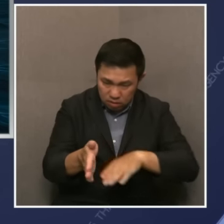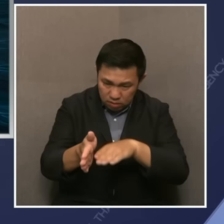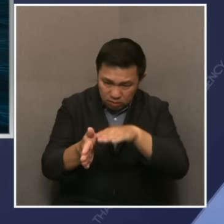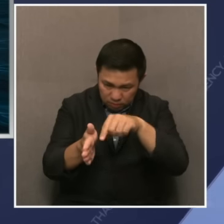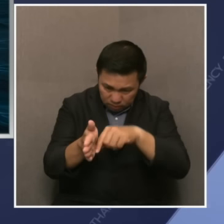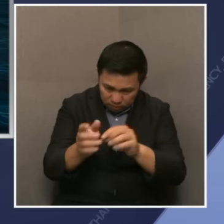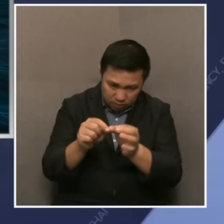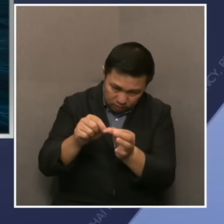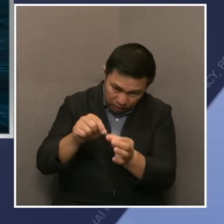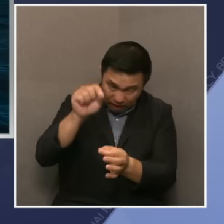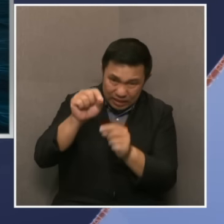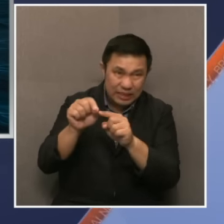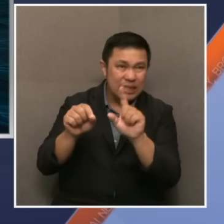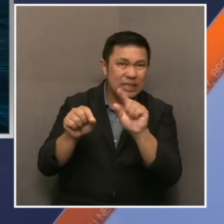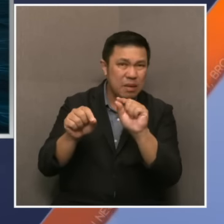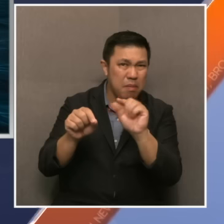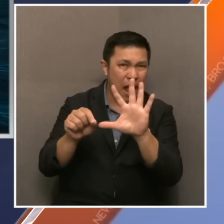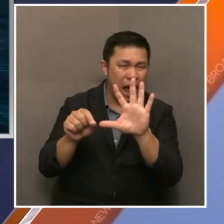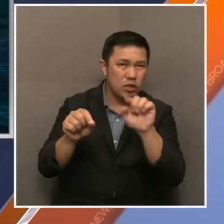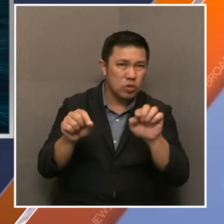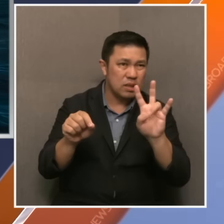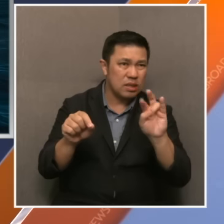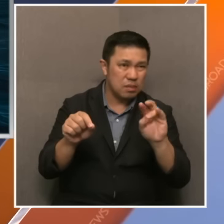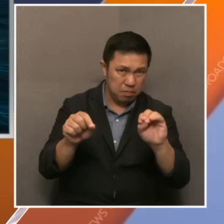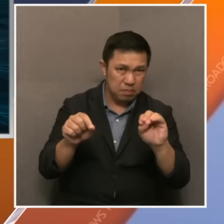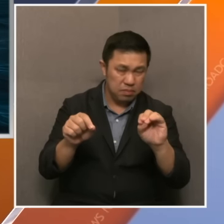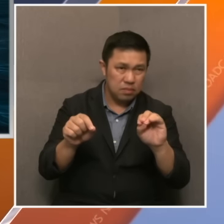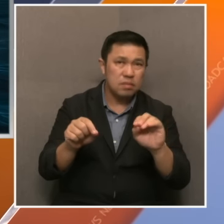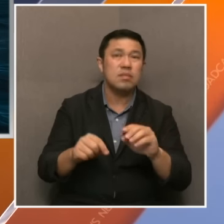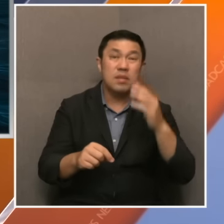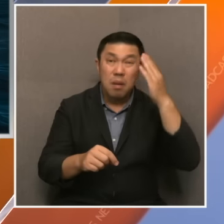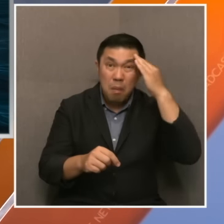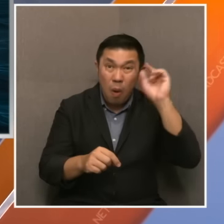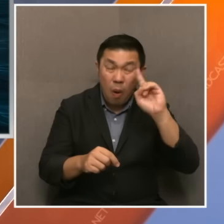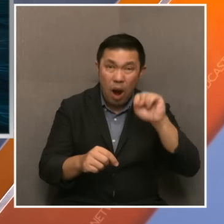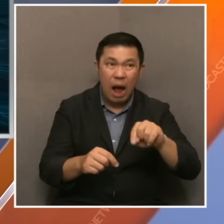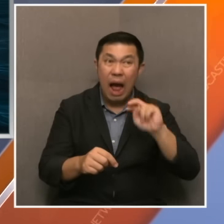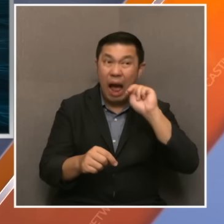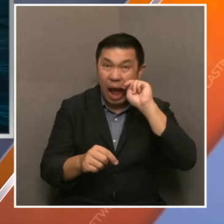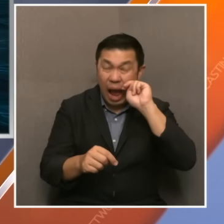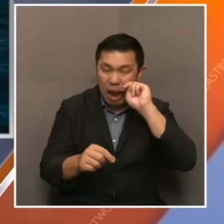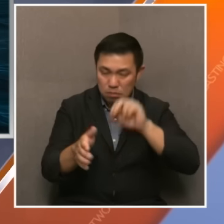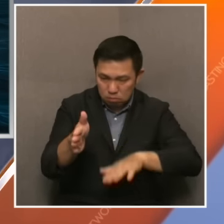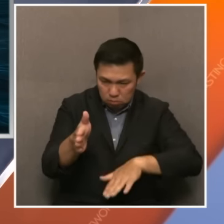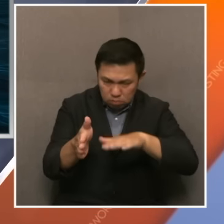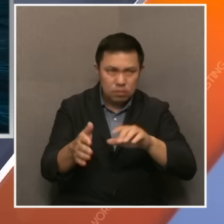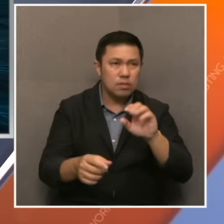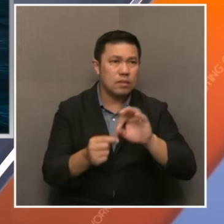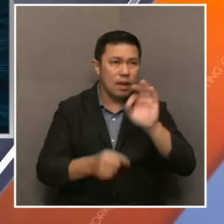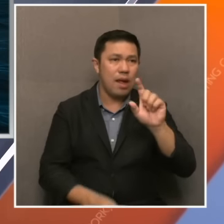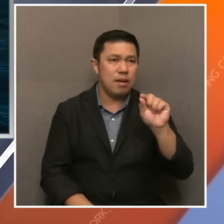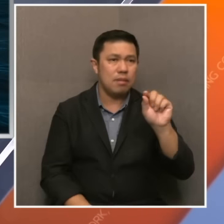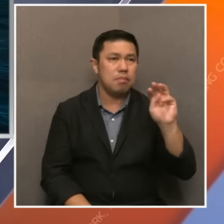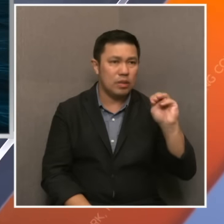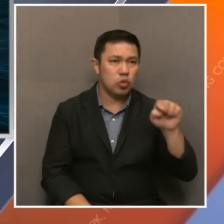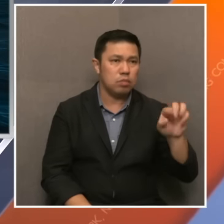25ม 70ซมจากระดับน้ำทะเลปานกลางเพราะว่าตอนนี้นะครับระดับน้ำเี่อยู่ที่ 20ม 84